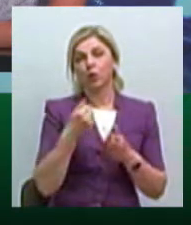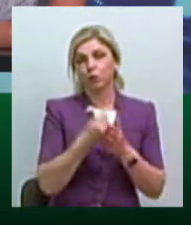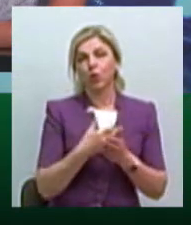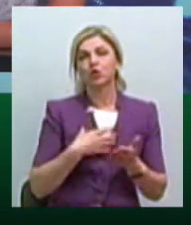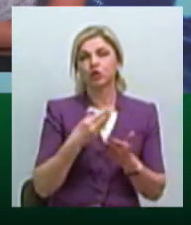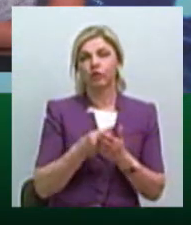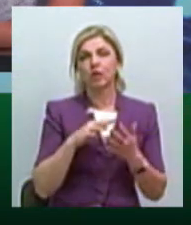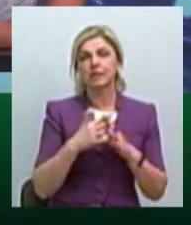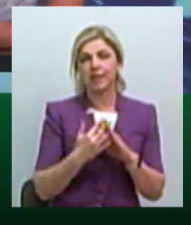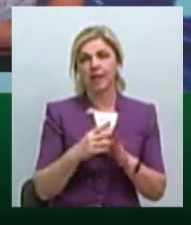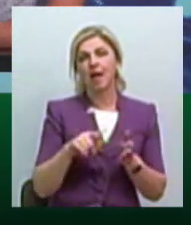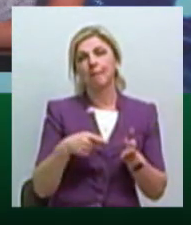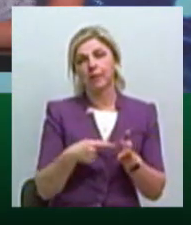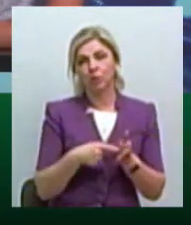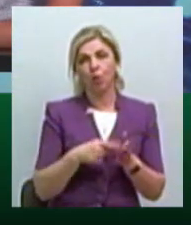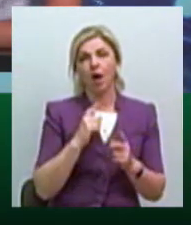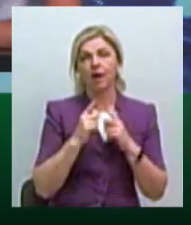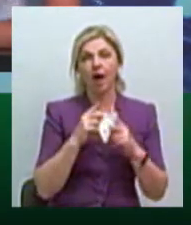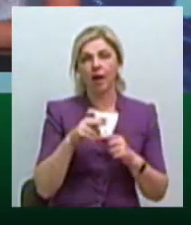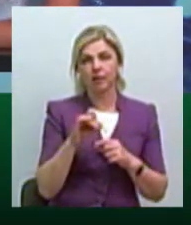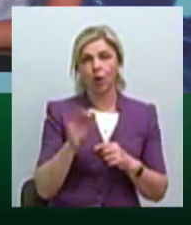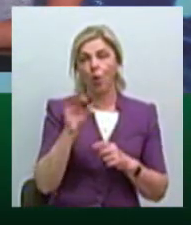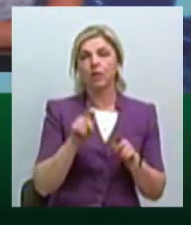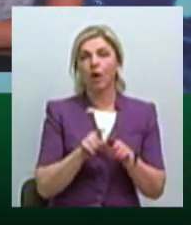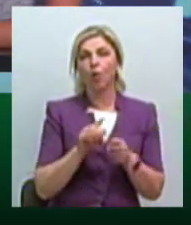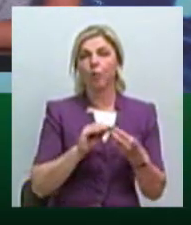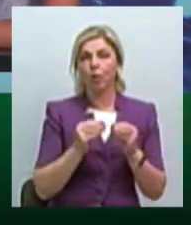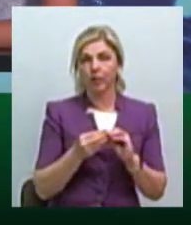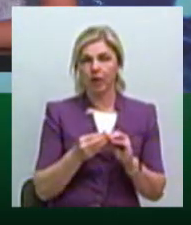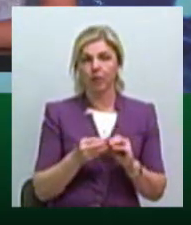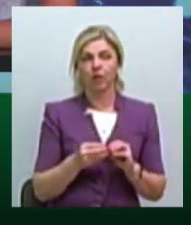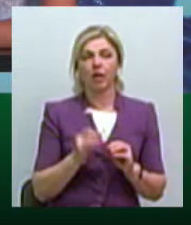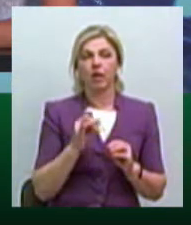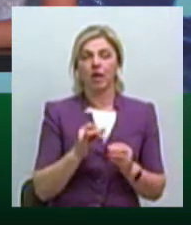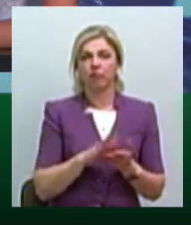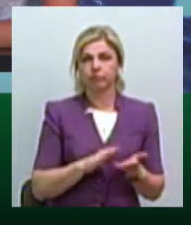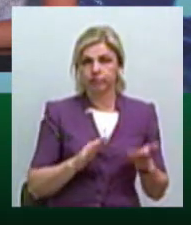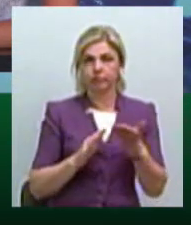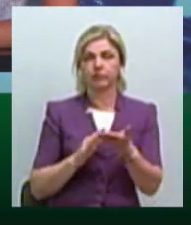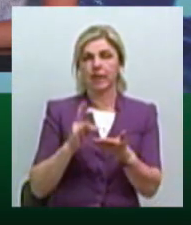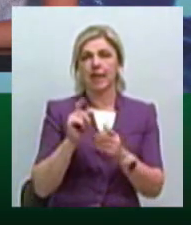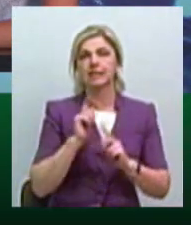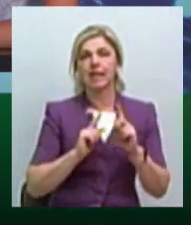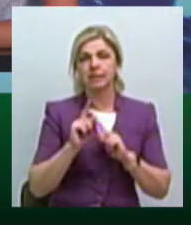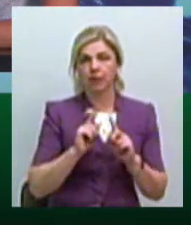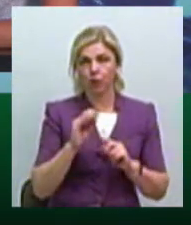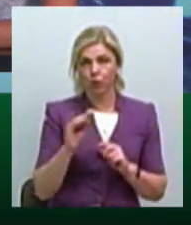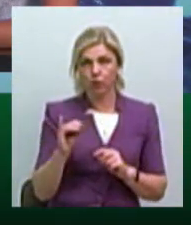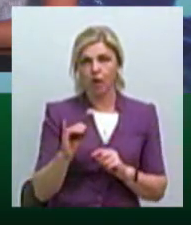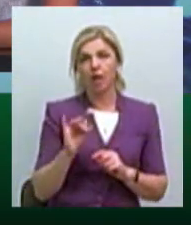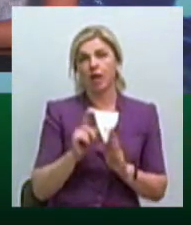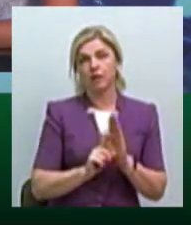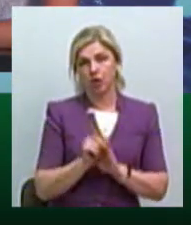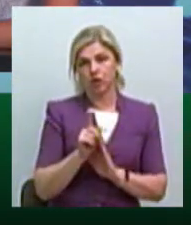своєї сільської, міської чи селищної ради про таку проблему. І, от, виноситься це на сесію. Сесія дає, ну, тобто